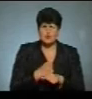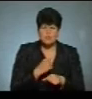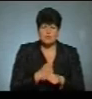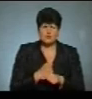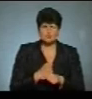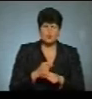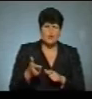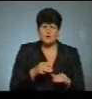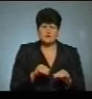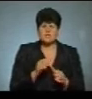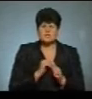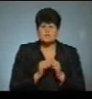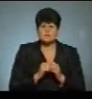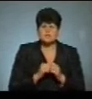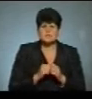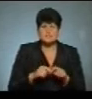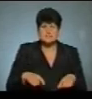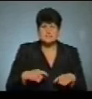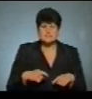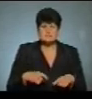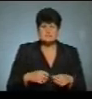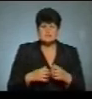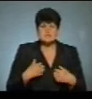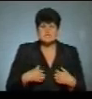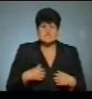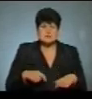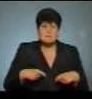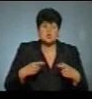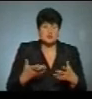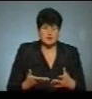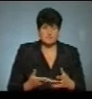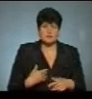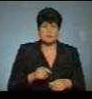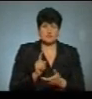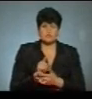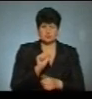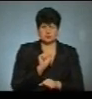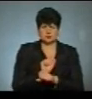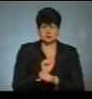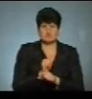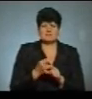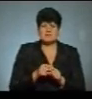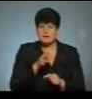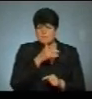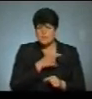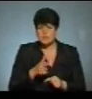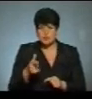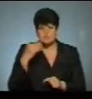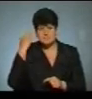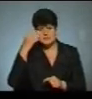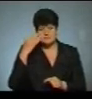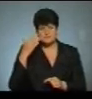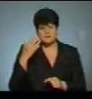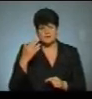кудись спішили, щось зупинитись. І повірте, в цей період, так як Менділєєву приснилась